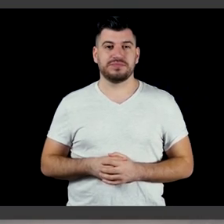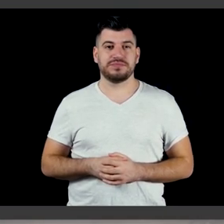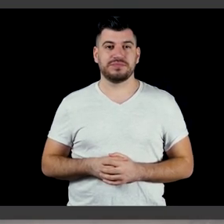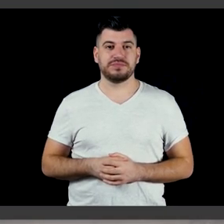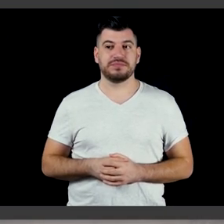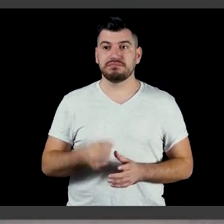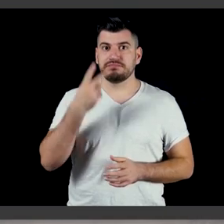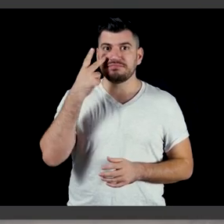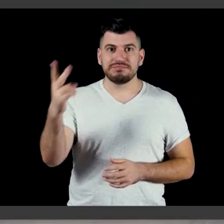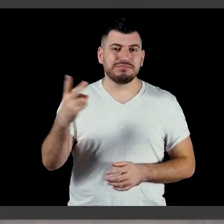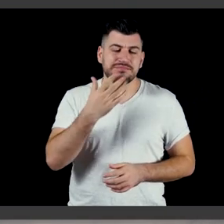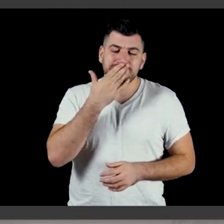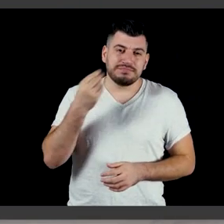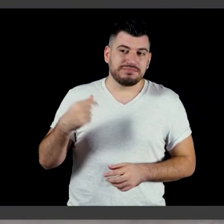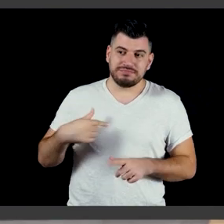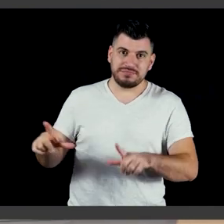Οχ.